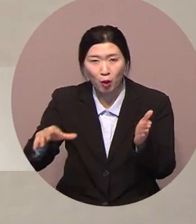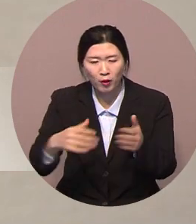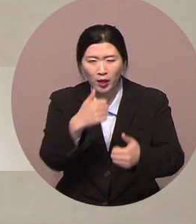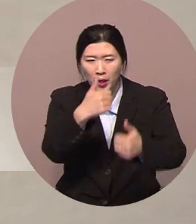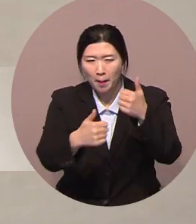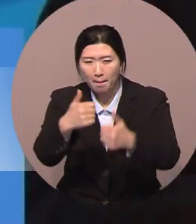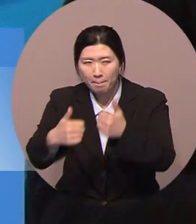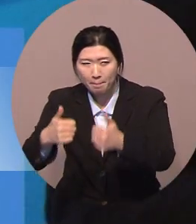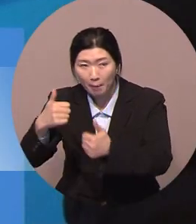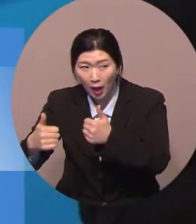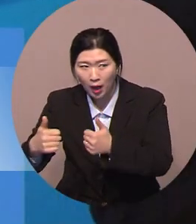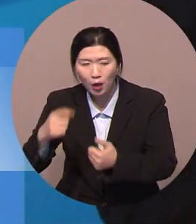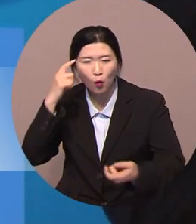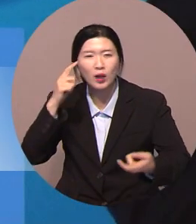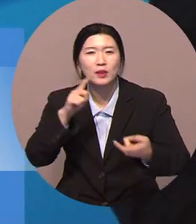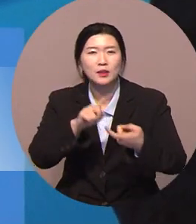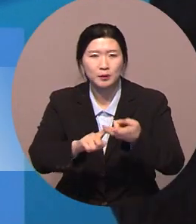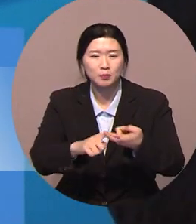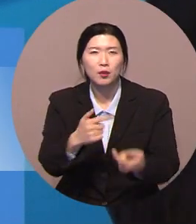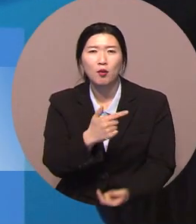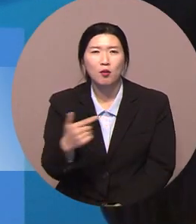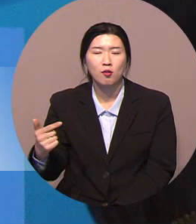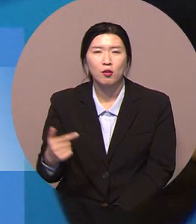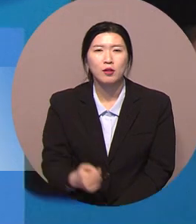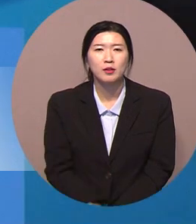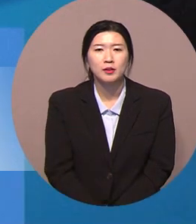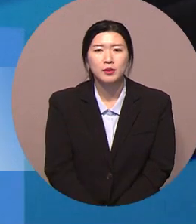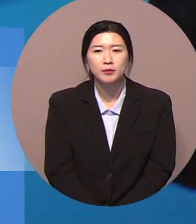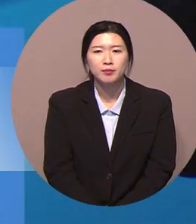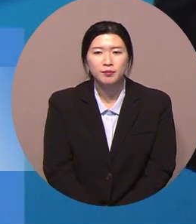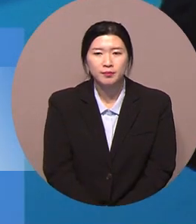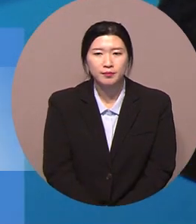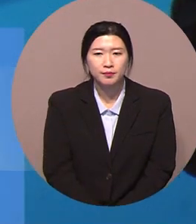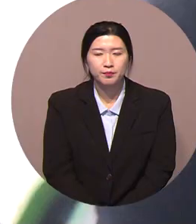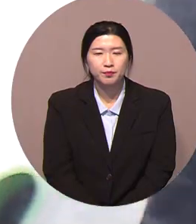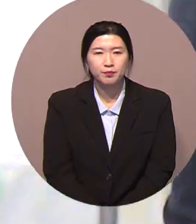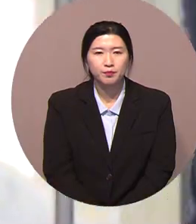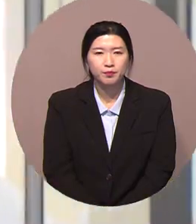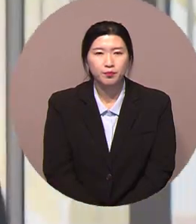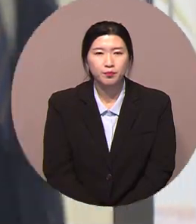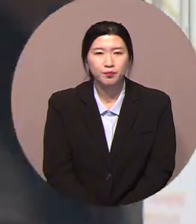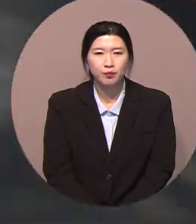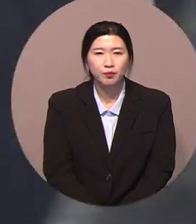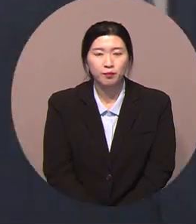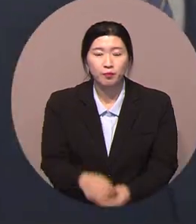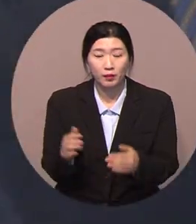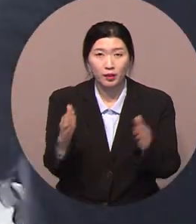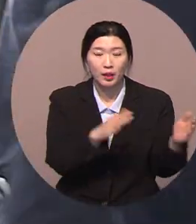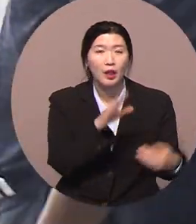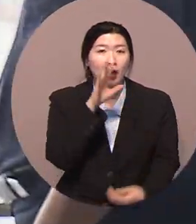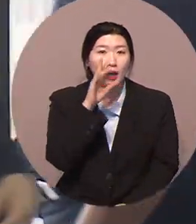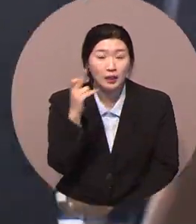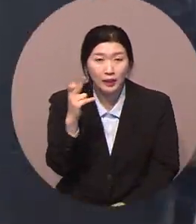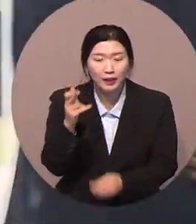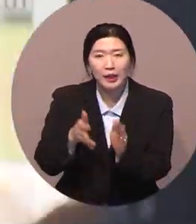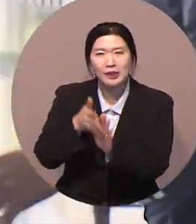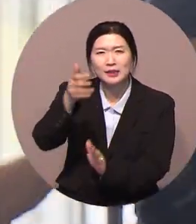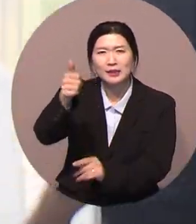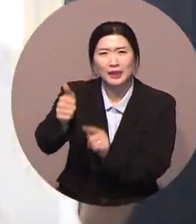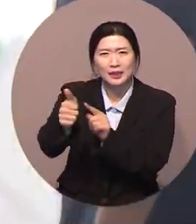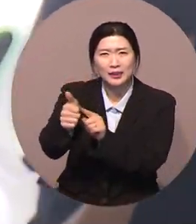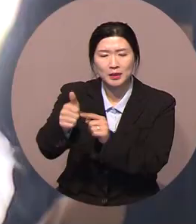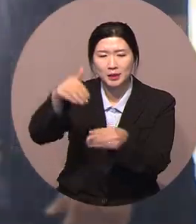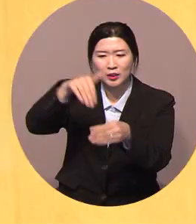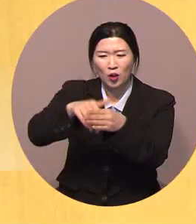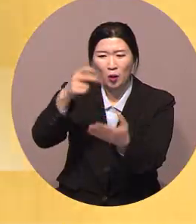출사표가 이어지면서 거물급 후보들의 격전이 예상되고 있습니다 아산은 박경기 현시장의 선